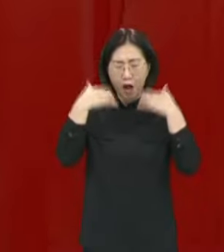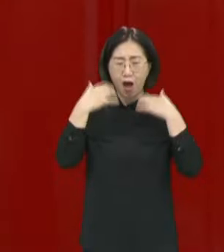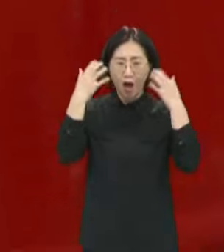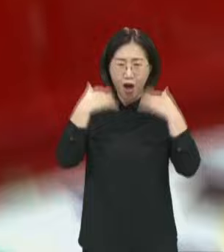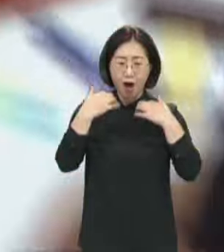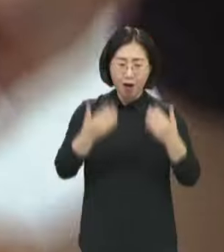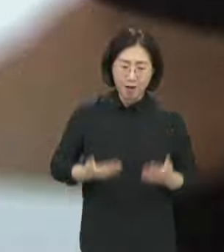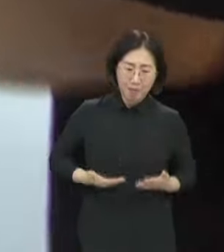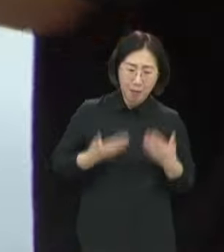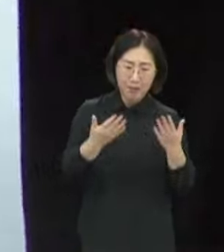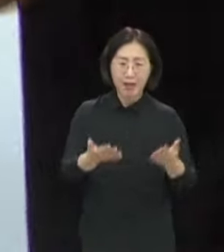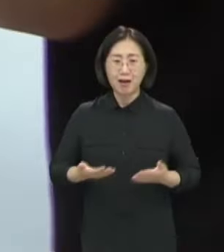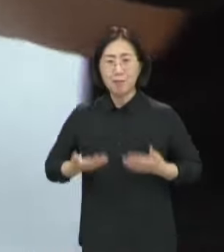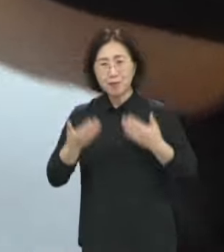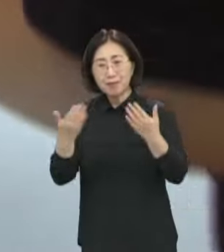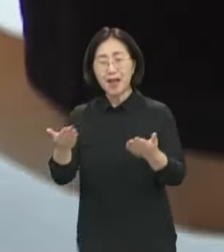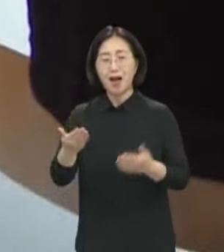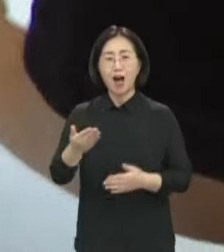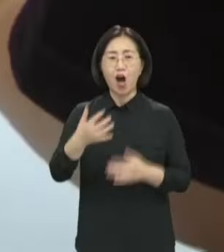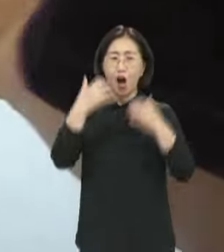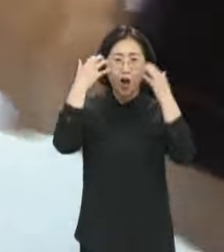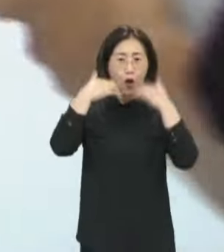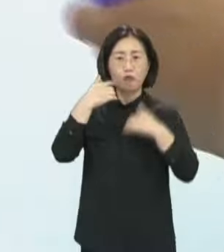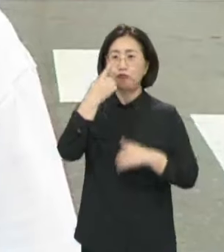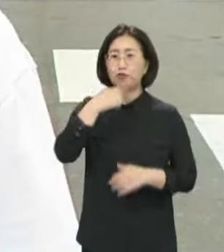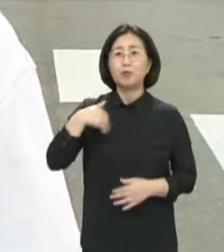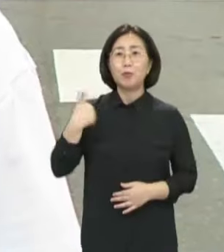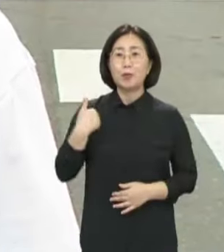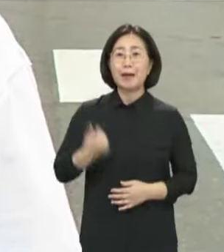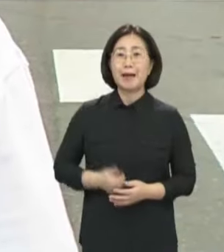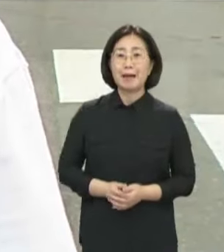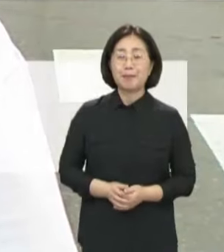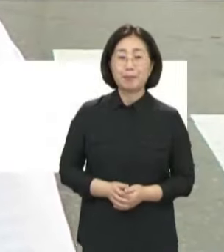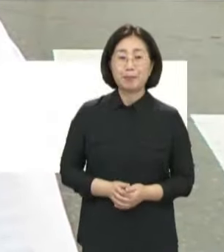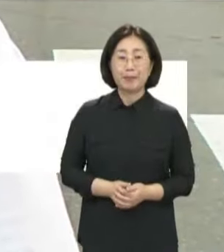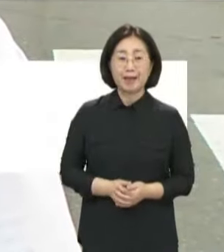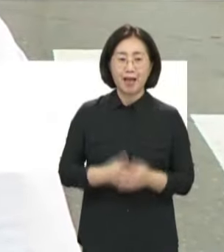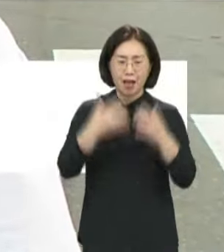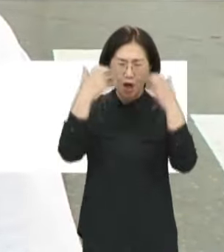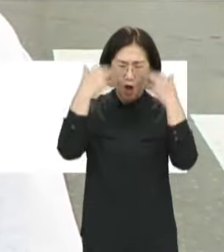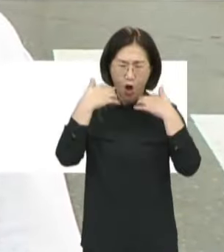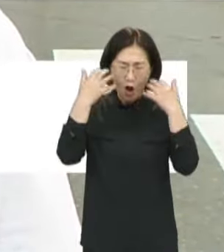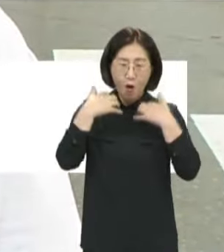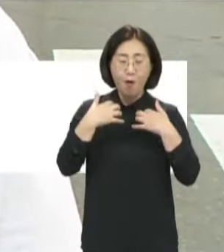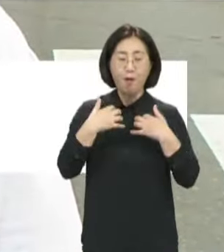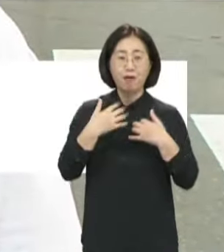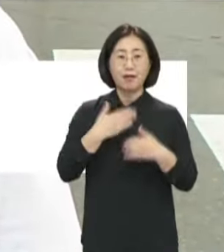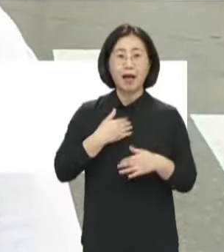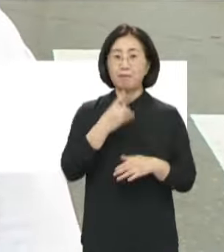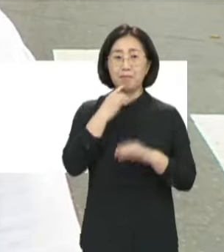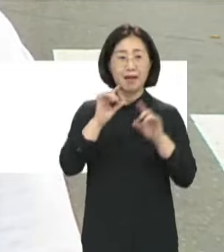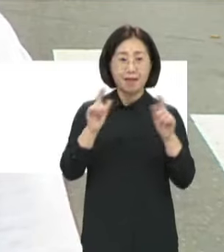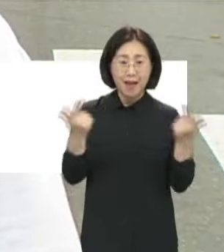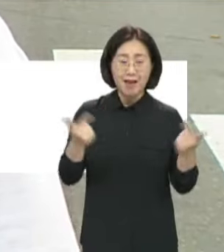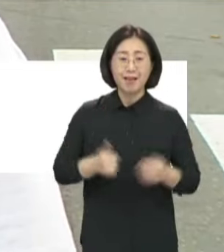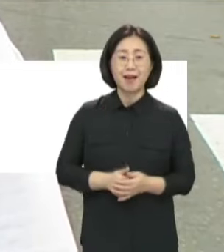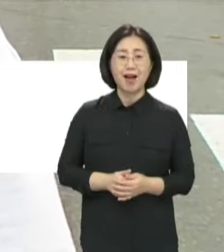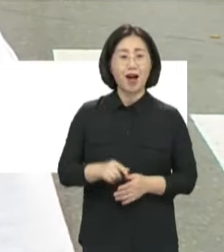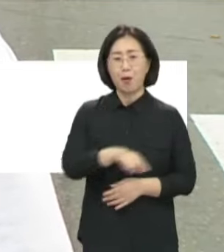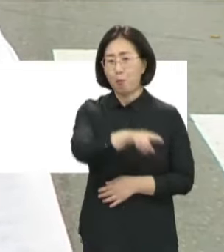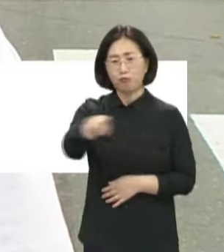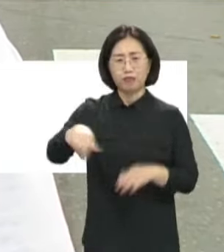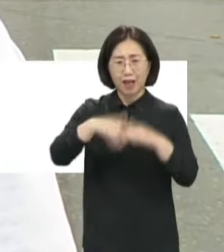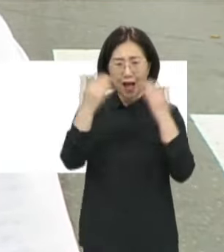뿌듯함에 더도 잊었습니다 지금 날씨가 많이 더운데 저만 더운게 아니라 모두 다